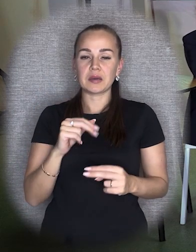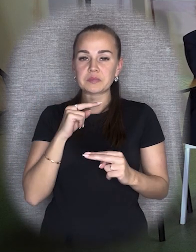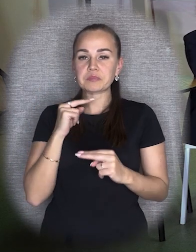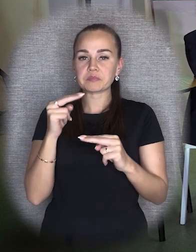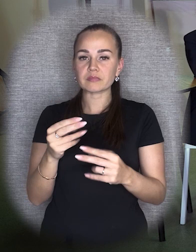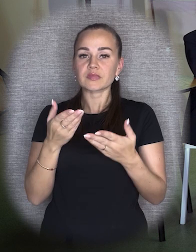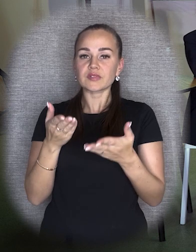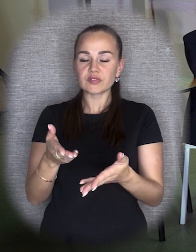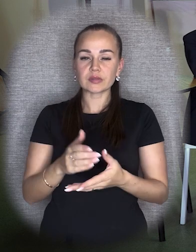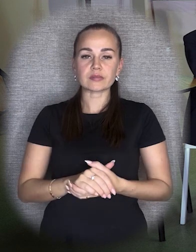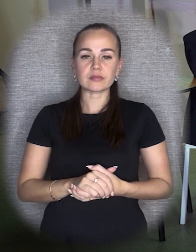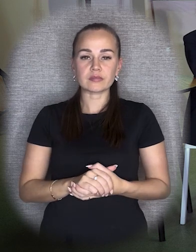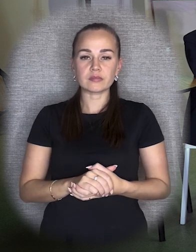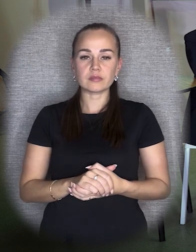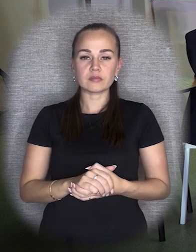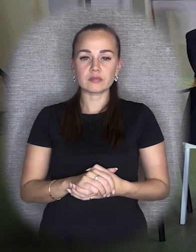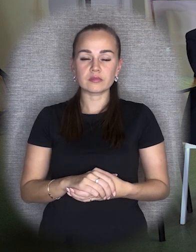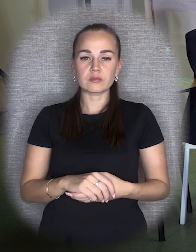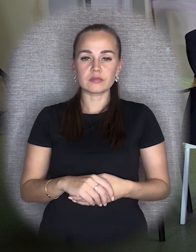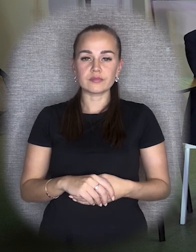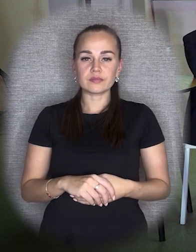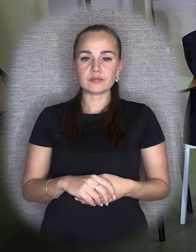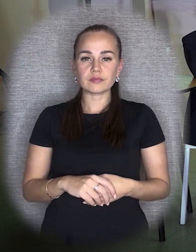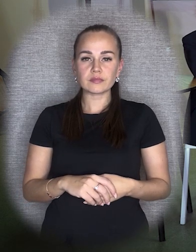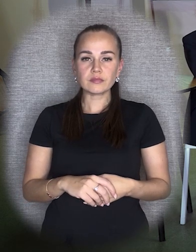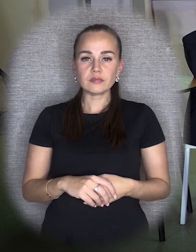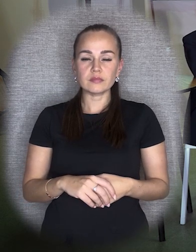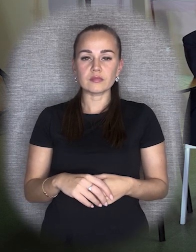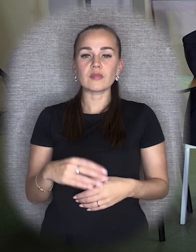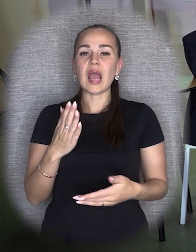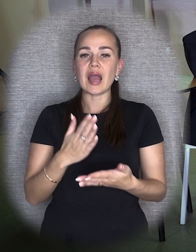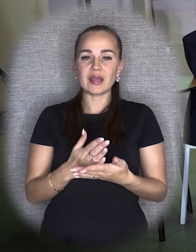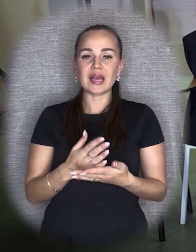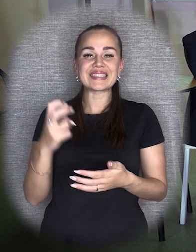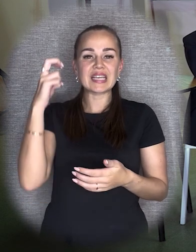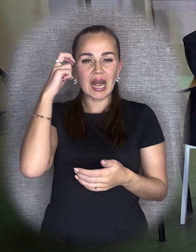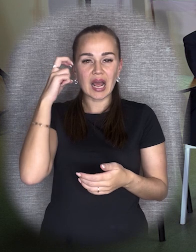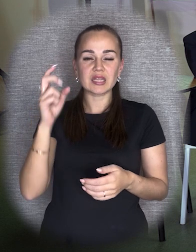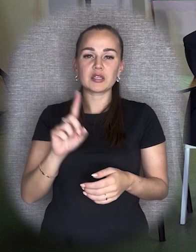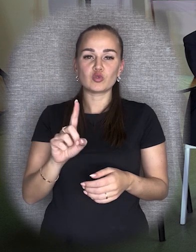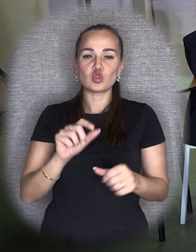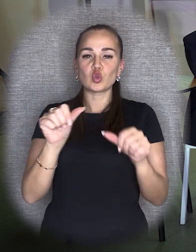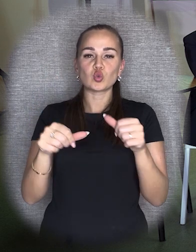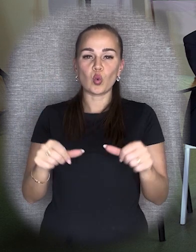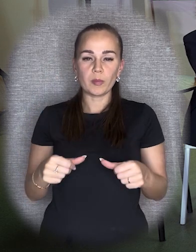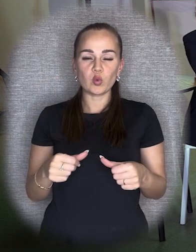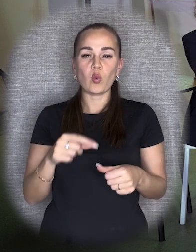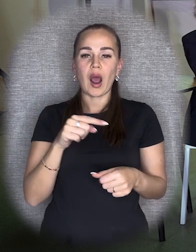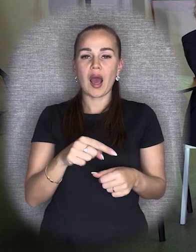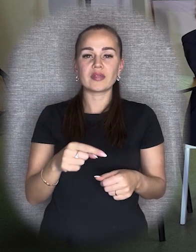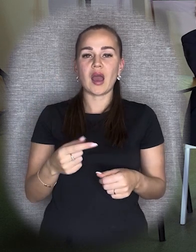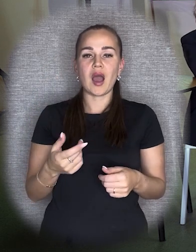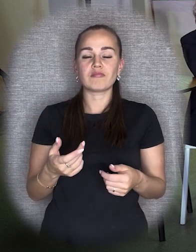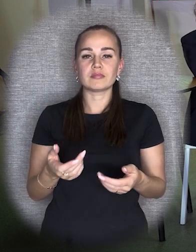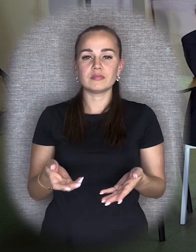вам. Скульптура, существует такой стереотип, что незаслуженно остается в